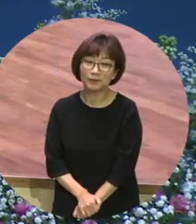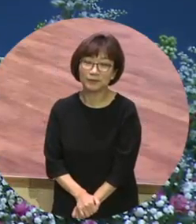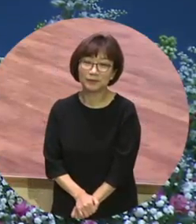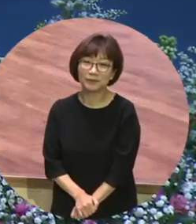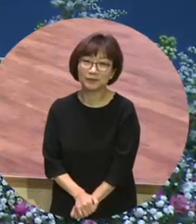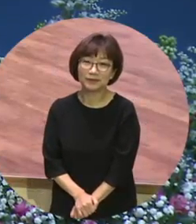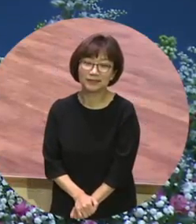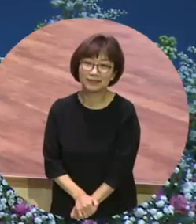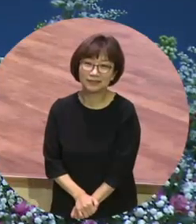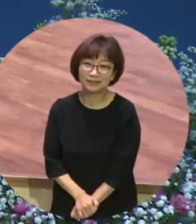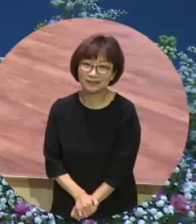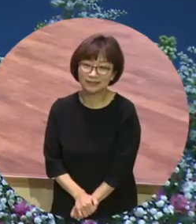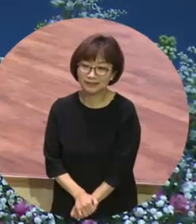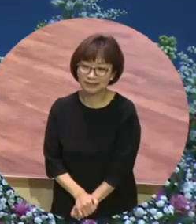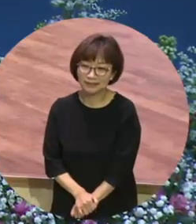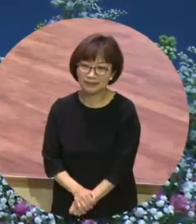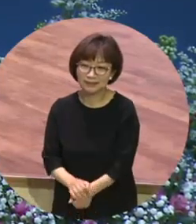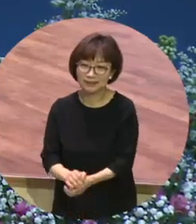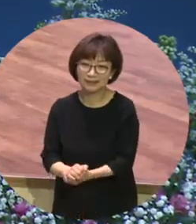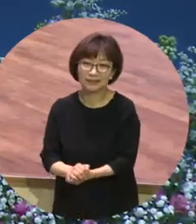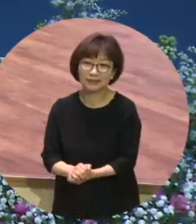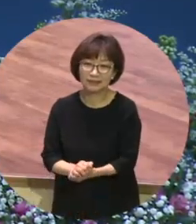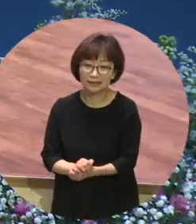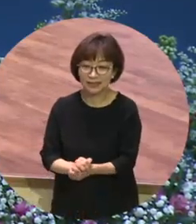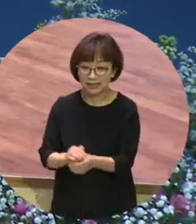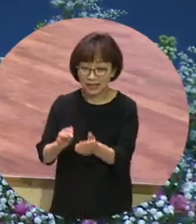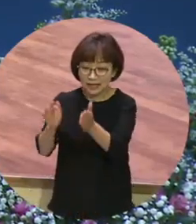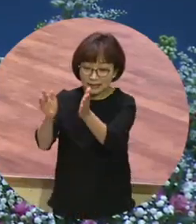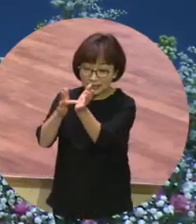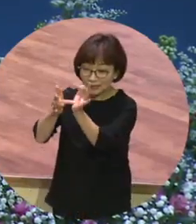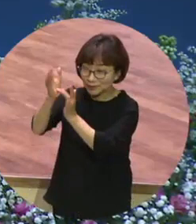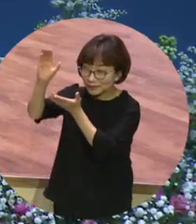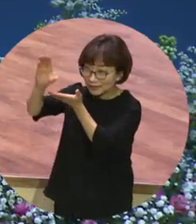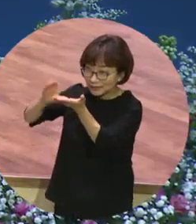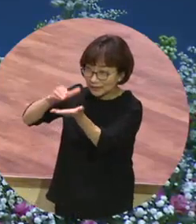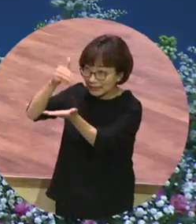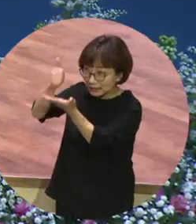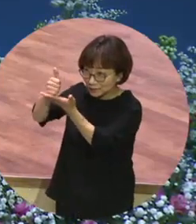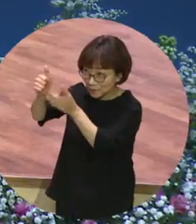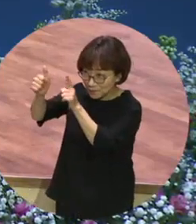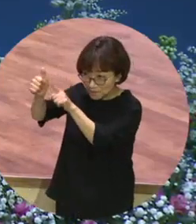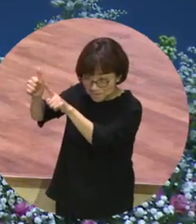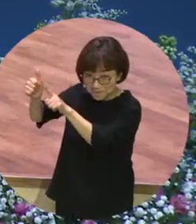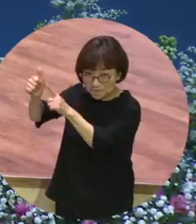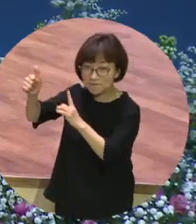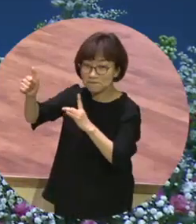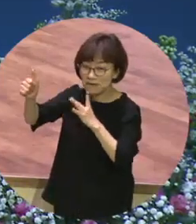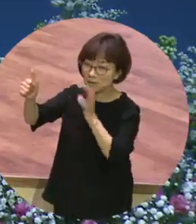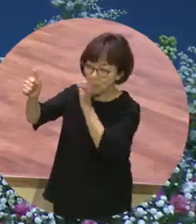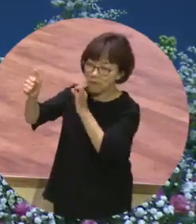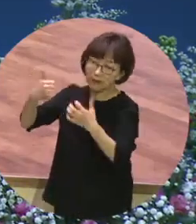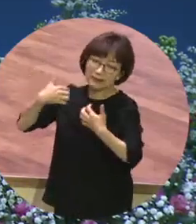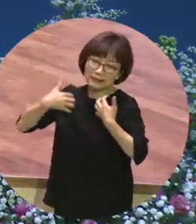오직 예수 그리스도만으로 기쁨을 맛보는 그러한